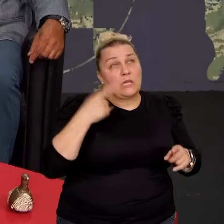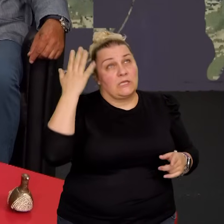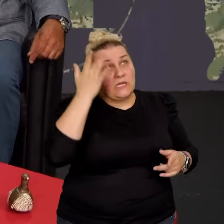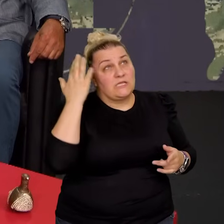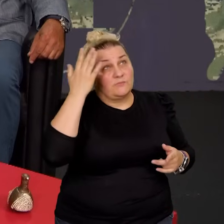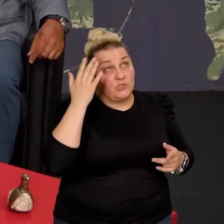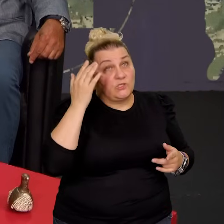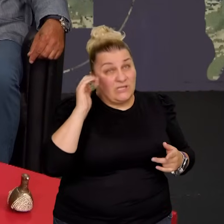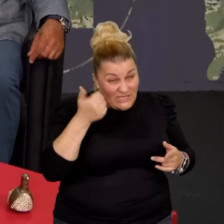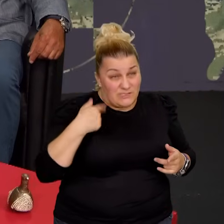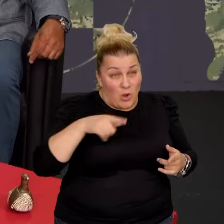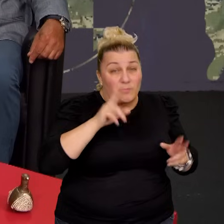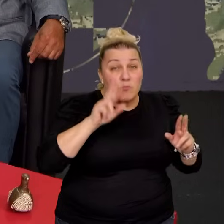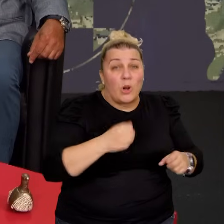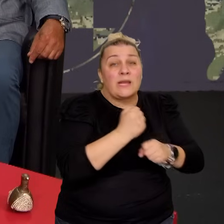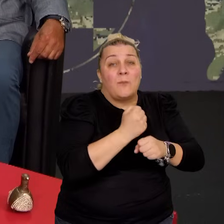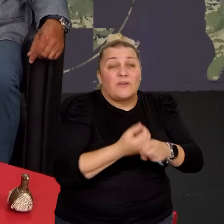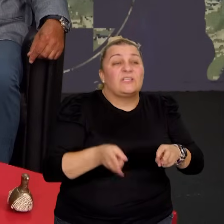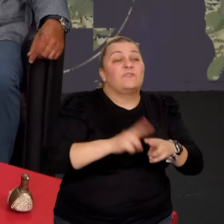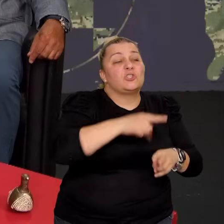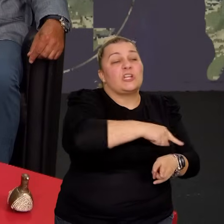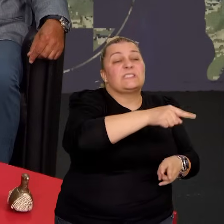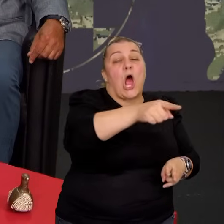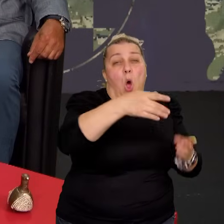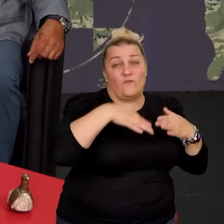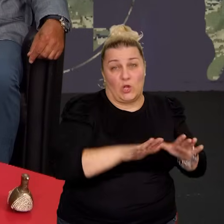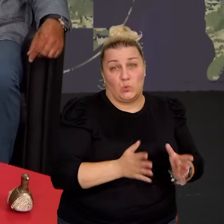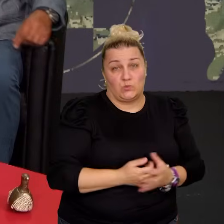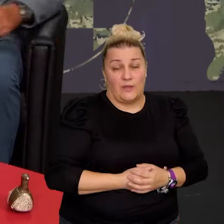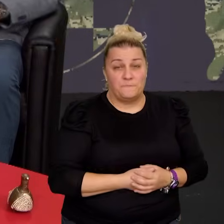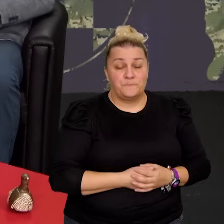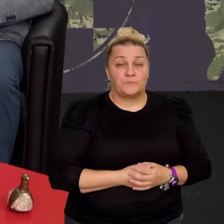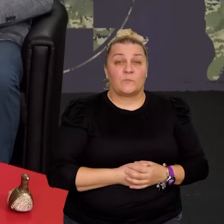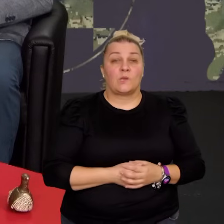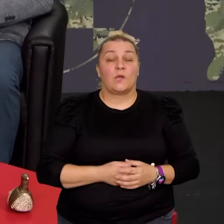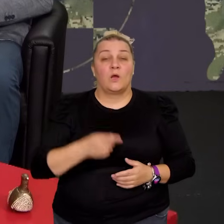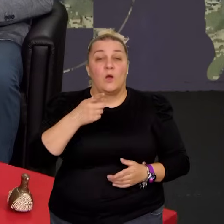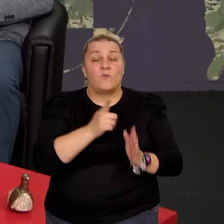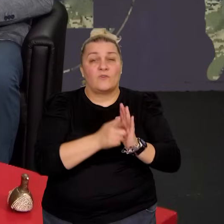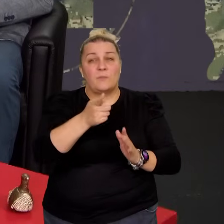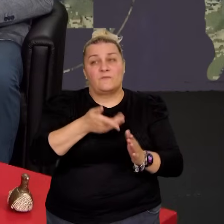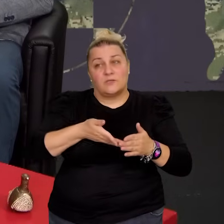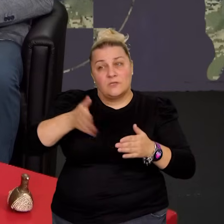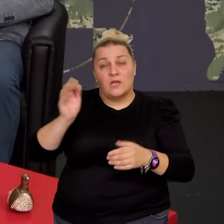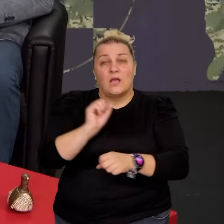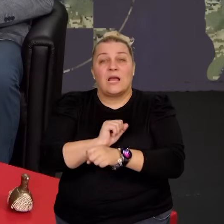mogli napraviti više za te ljude. Peđa, tad vi odlazite u Sremsku